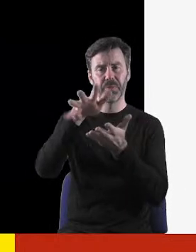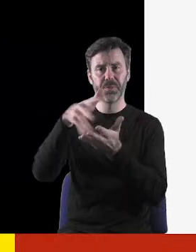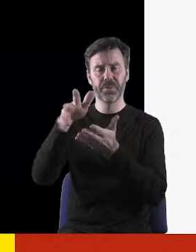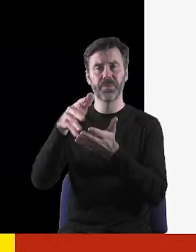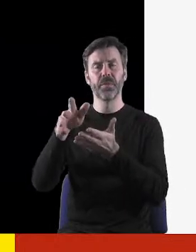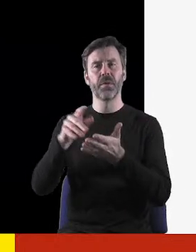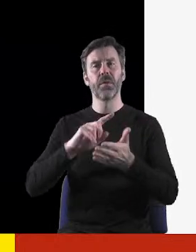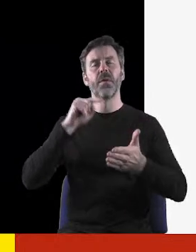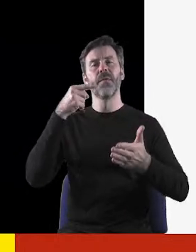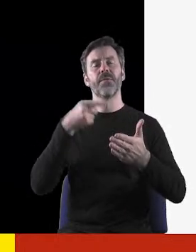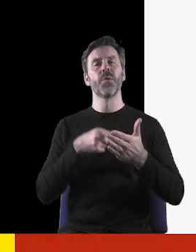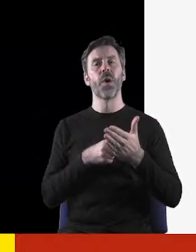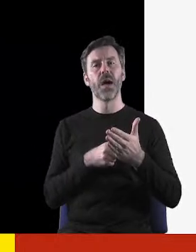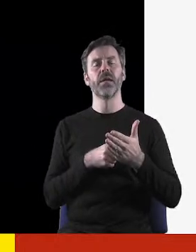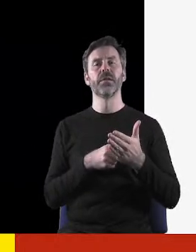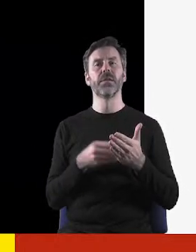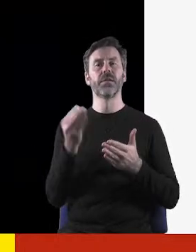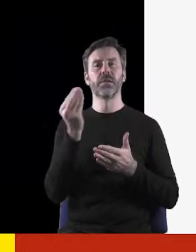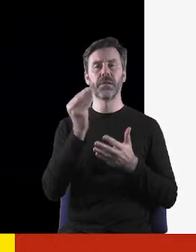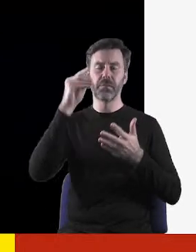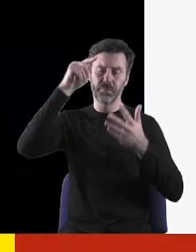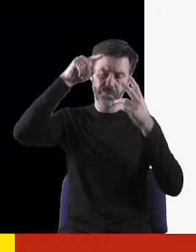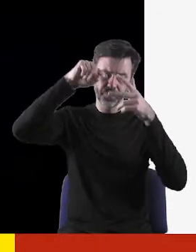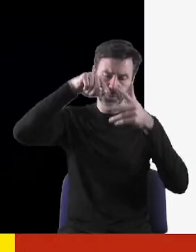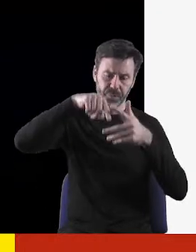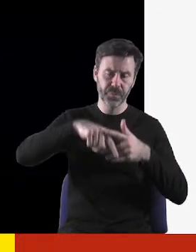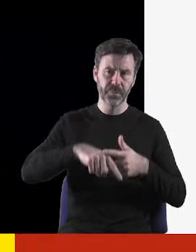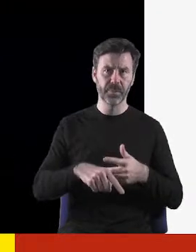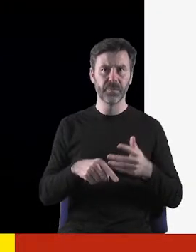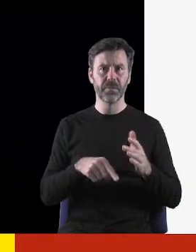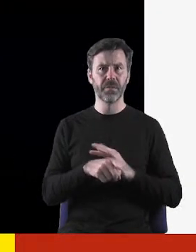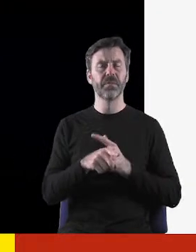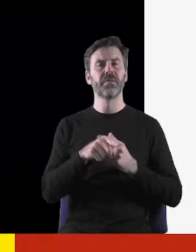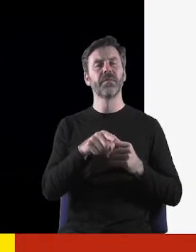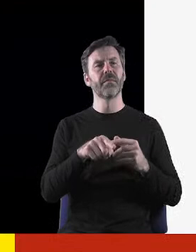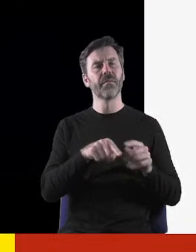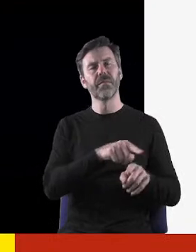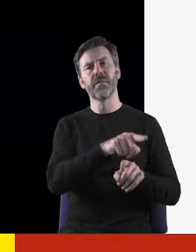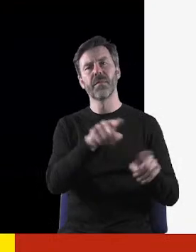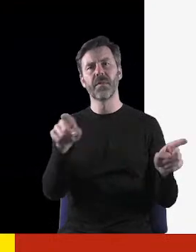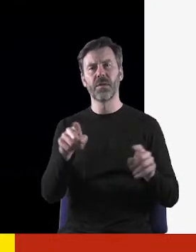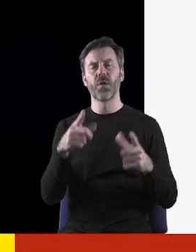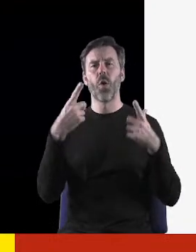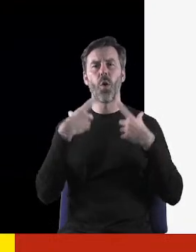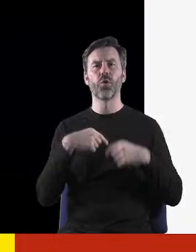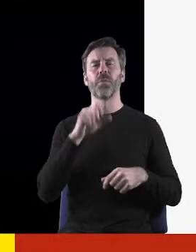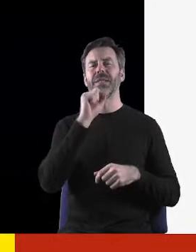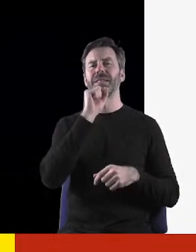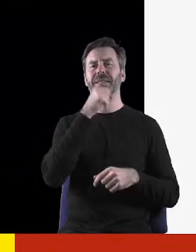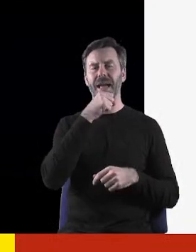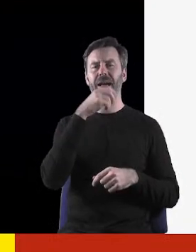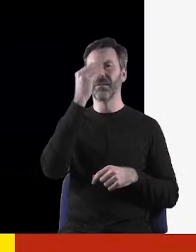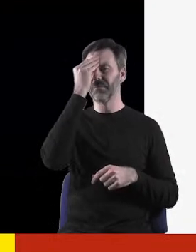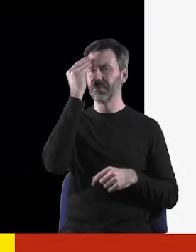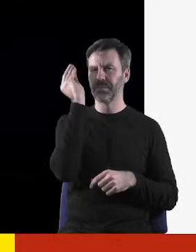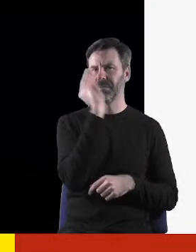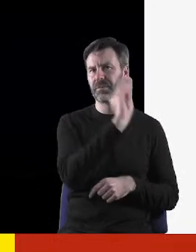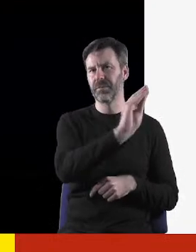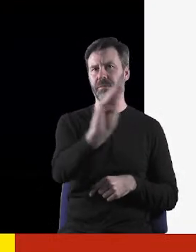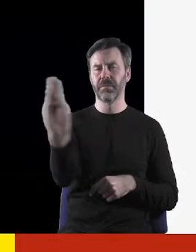jeszcze głębsze do seniorów, na promocję właśnie w